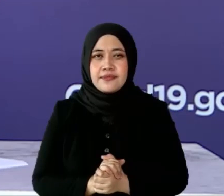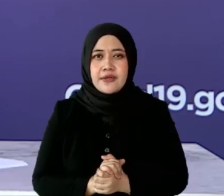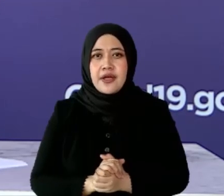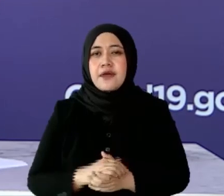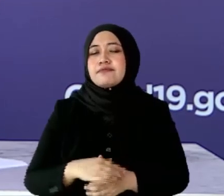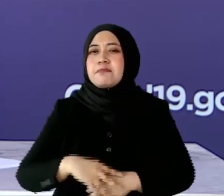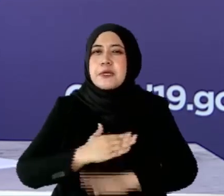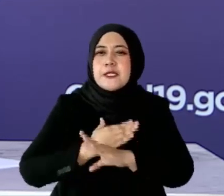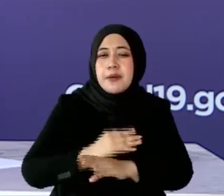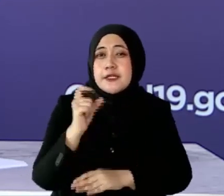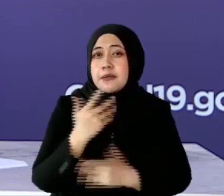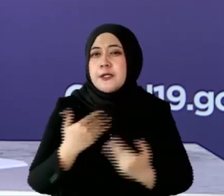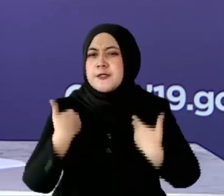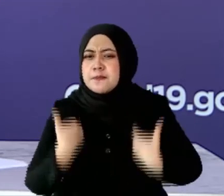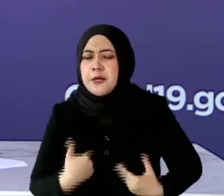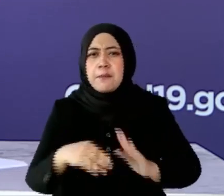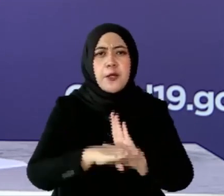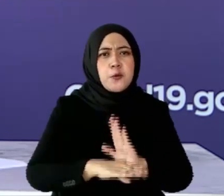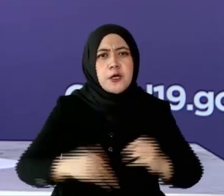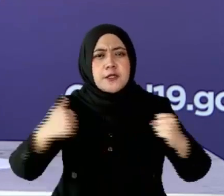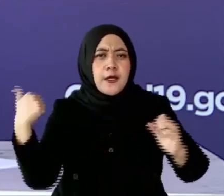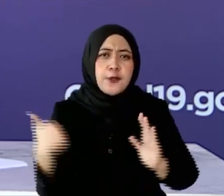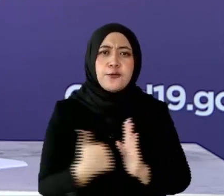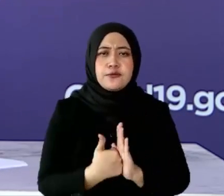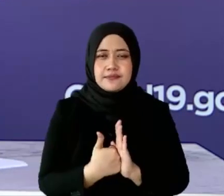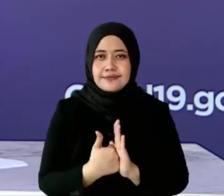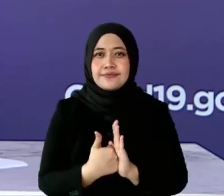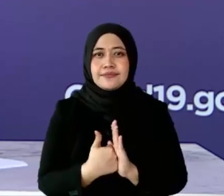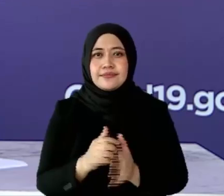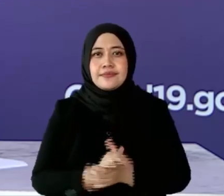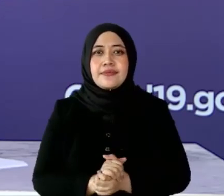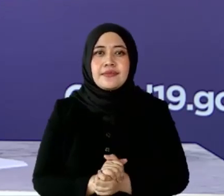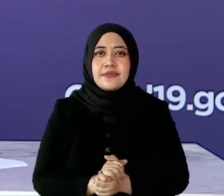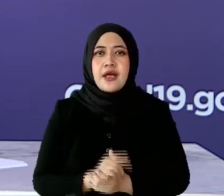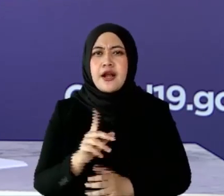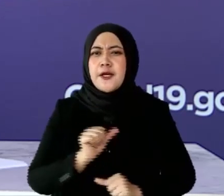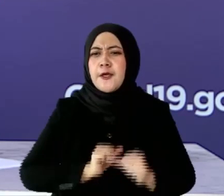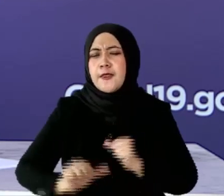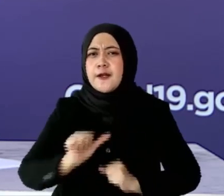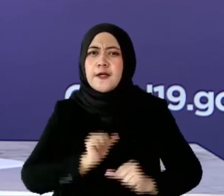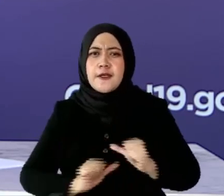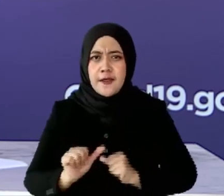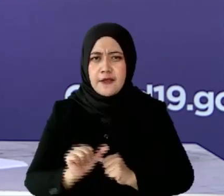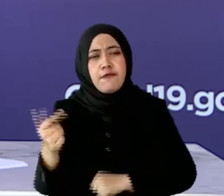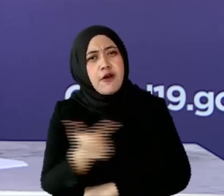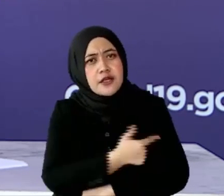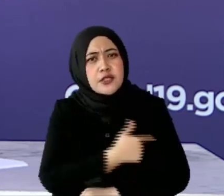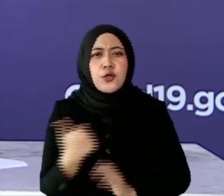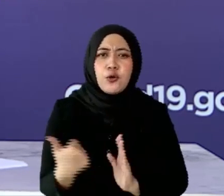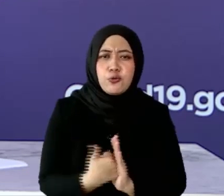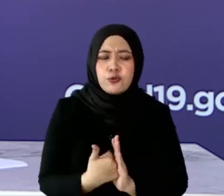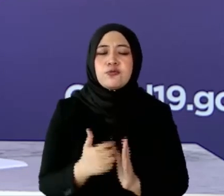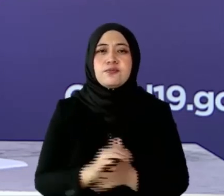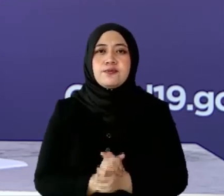pencegahan melalui disiplin protokol kesehatan dan melakukan kegiatan-kegiatan vaksinasi